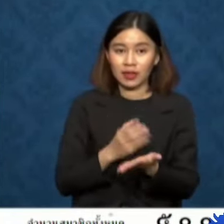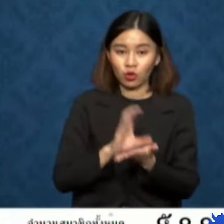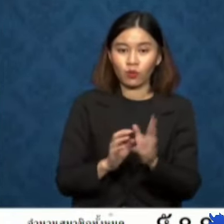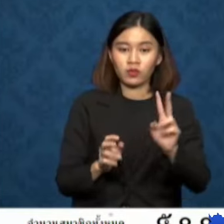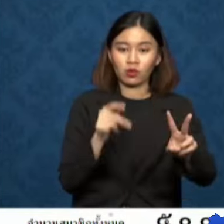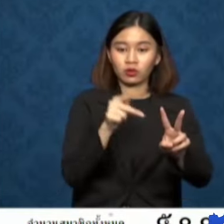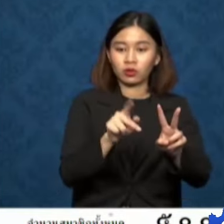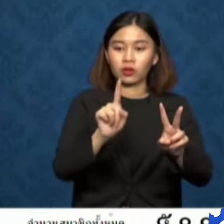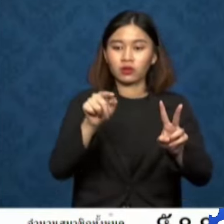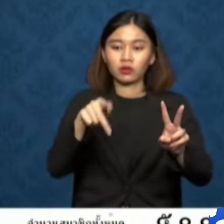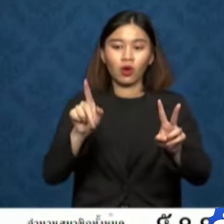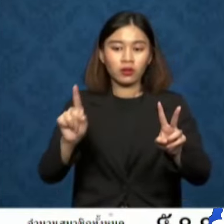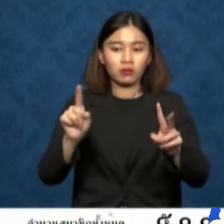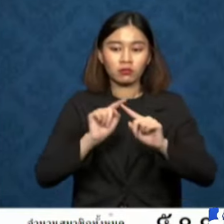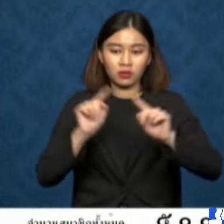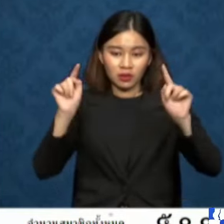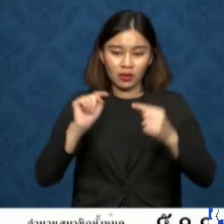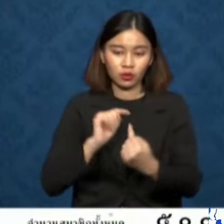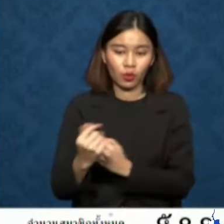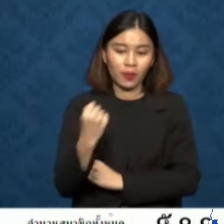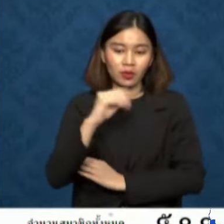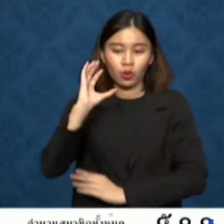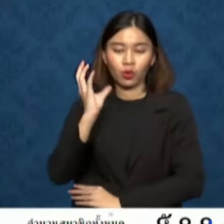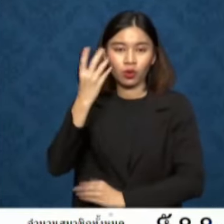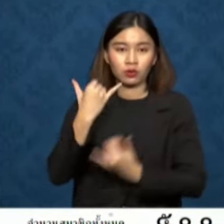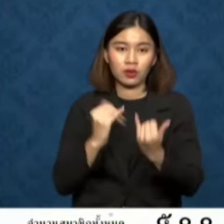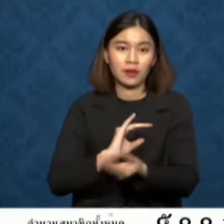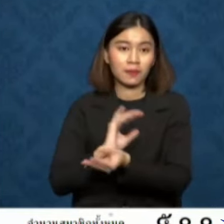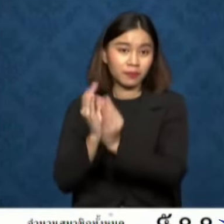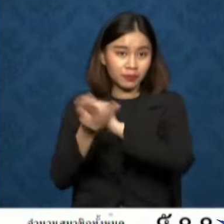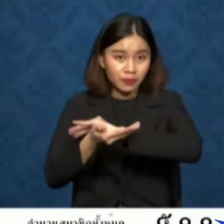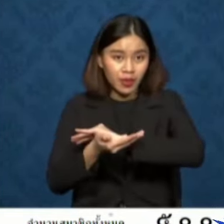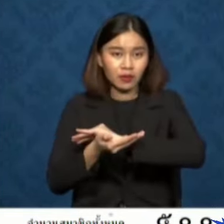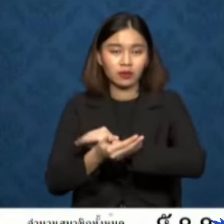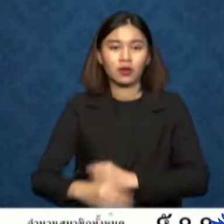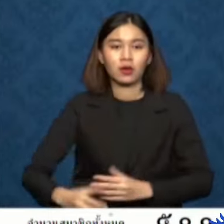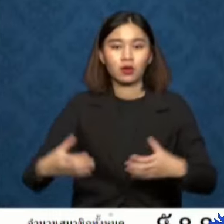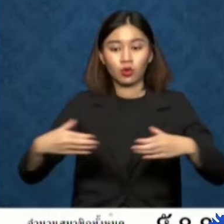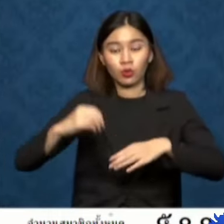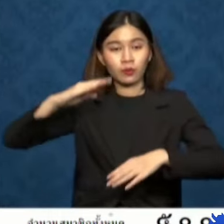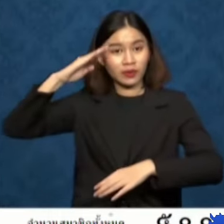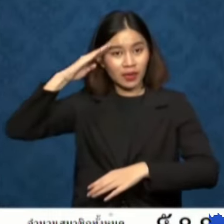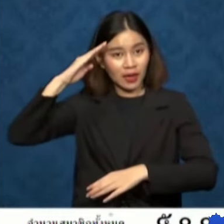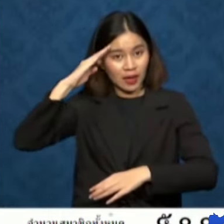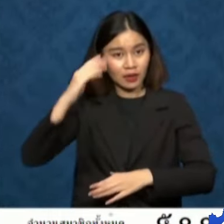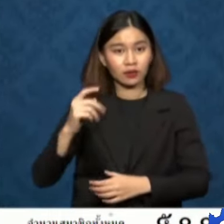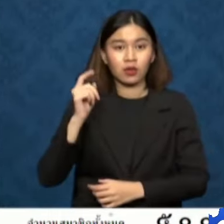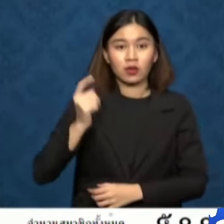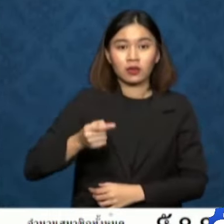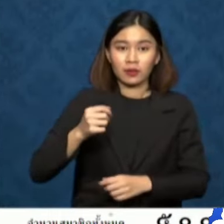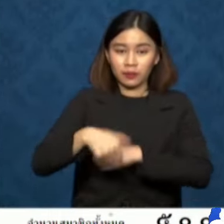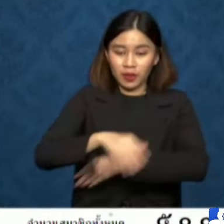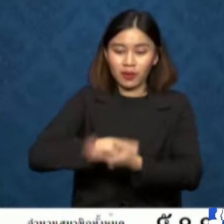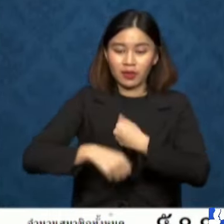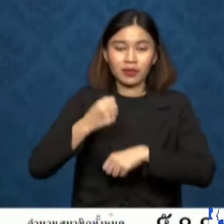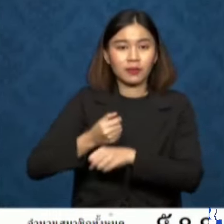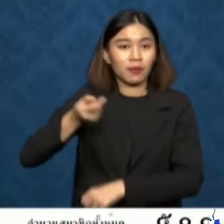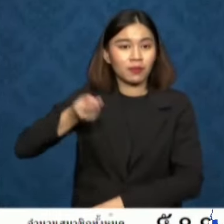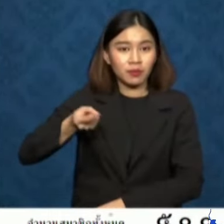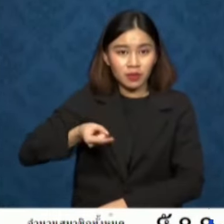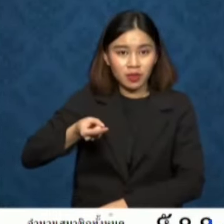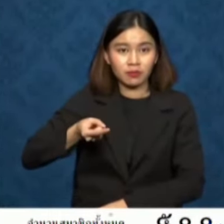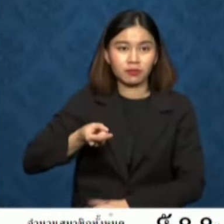ยังคงเหมือนเดิมในขณะที่บริบทความมั่นคงของโลกเปลี่ยนแปลงไปแล้วกองทัพยังคงปฏิบัติหน้าที่เหมือน